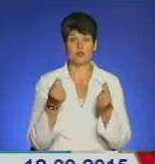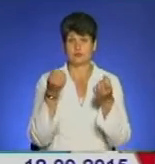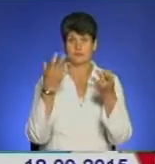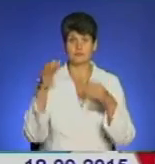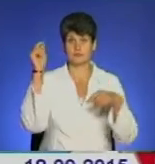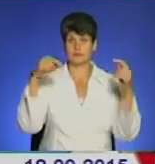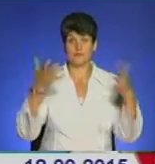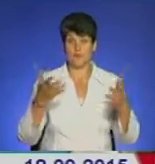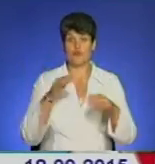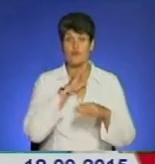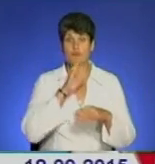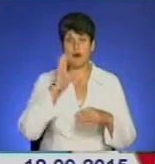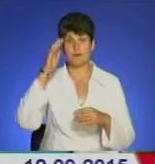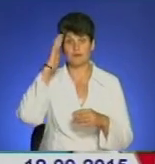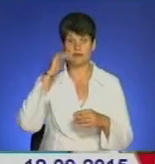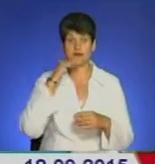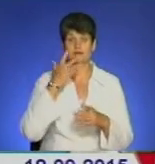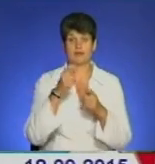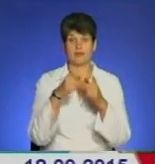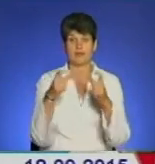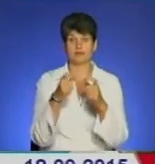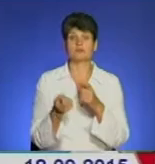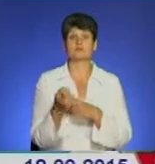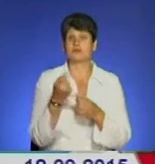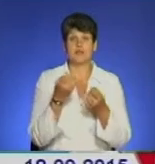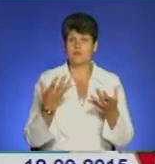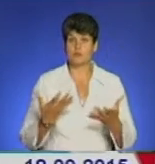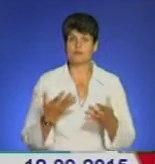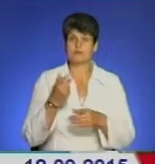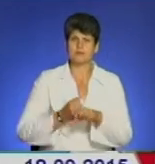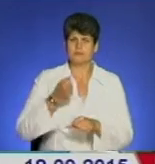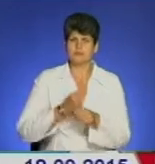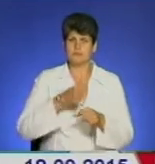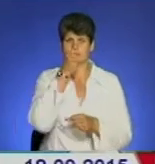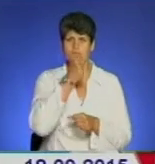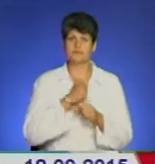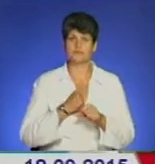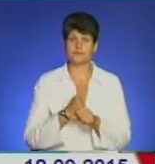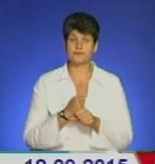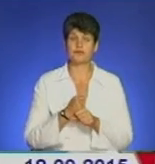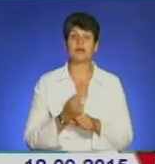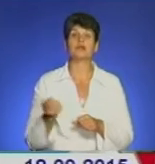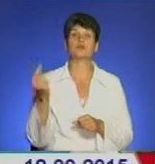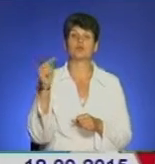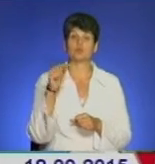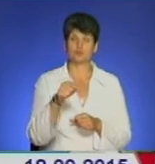мами на карточці щомісяця, і у тата не просто так з'являються. Що вони для цього цілий місяць працюють. Тому